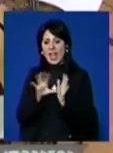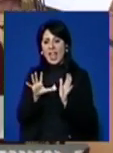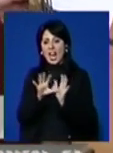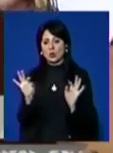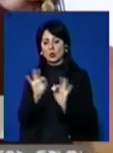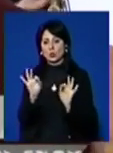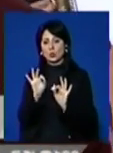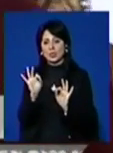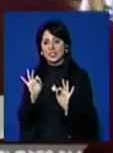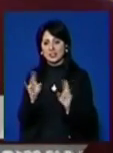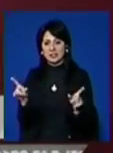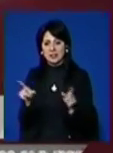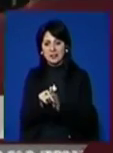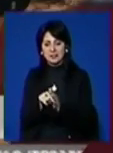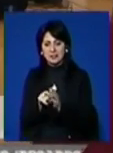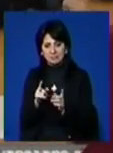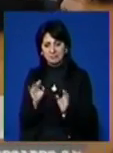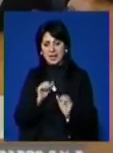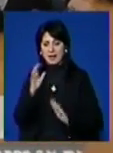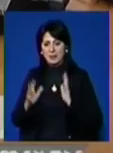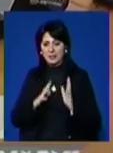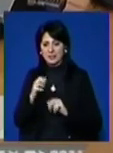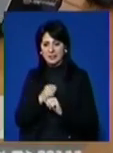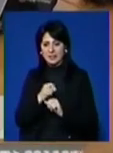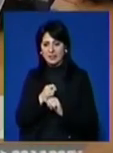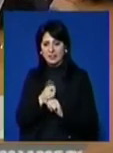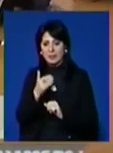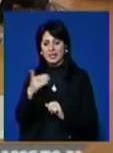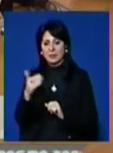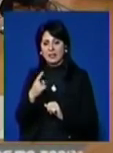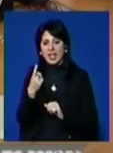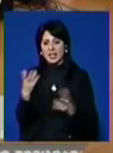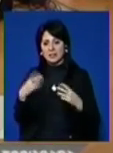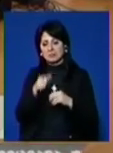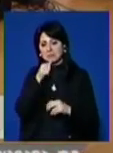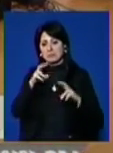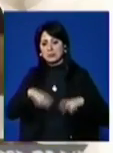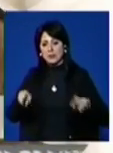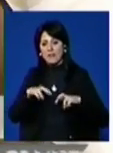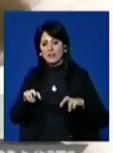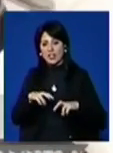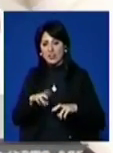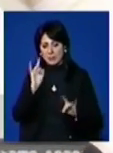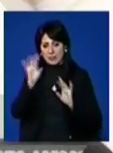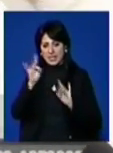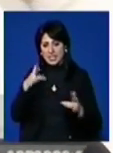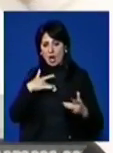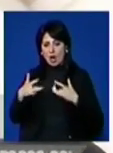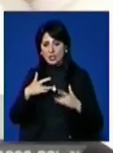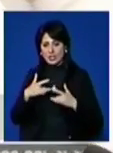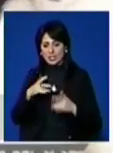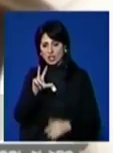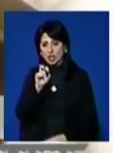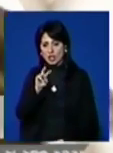ელექტრონული მუსიკის იდეალური სინთეზისთვის ახლა რეპეტიციას გადიან. მათი მხრიდან ეს ერთგვარი ექსპერიმენტია. პრეზენტაცია კონცერტით